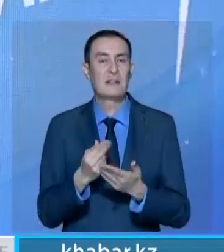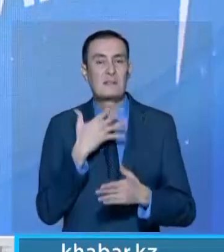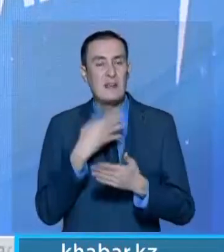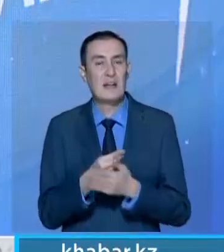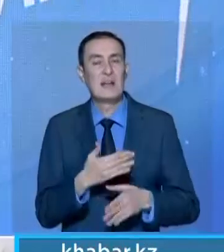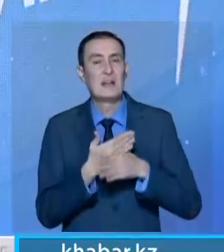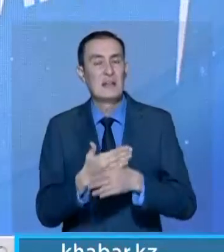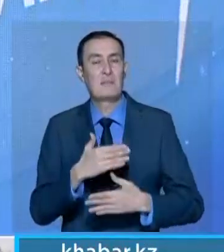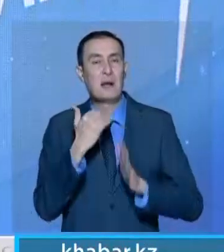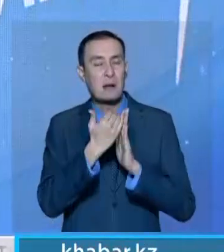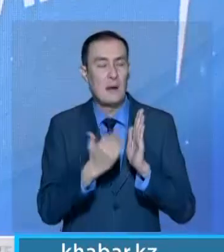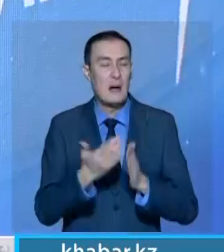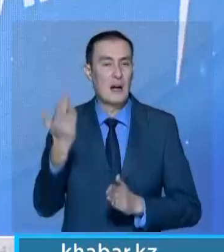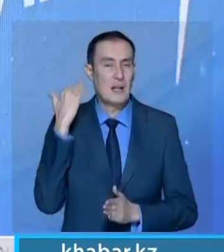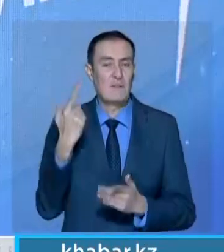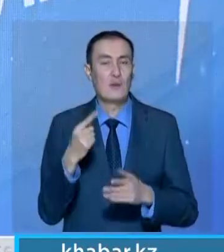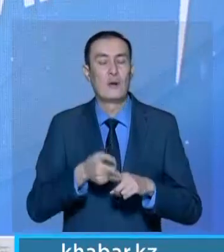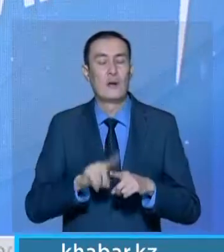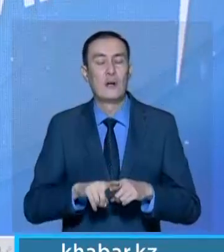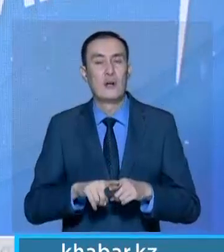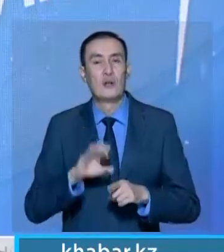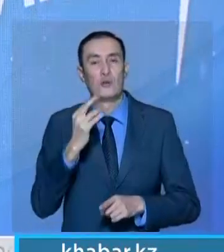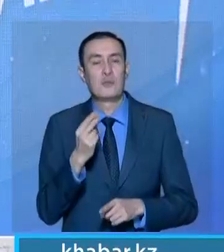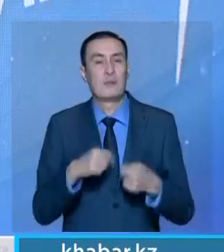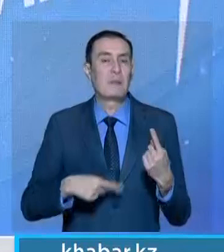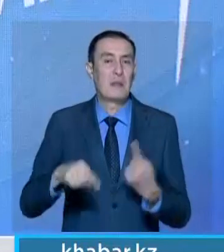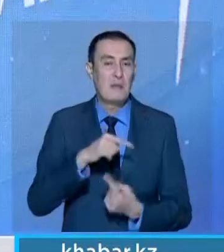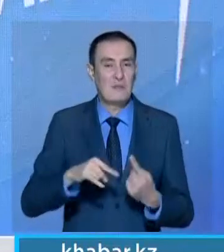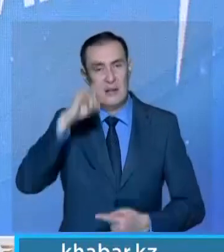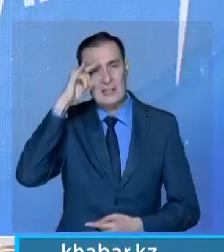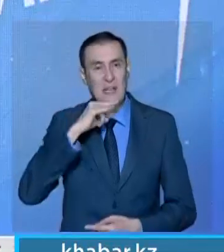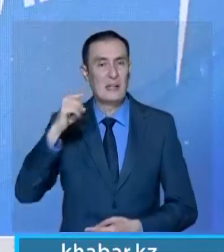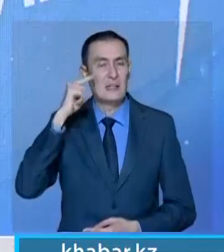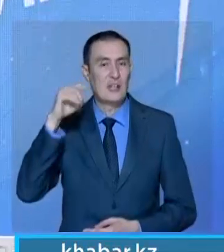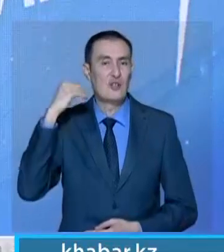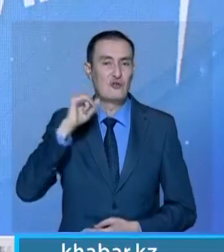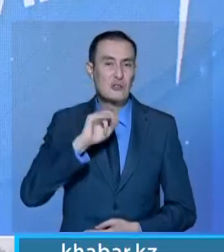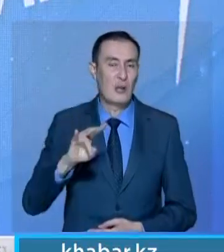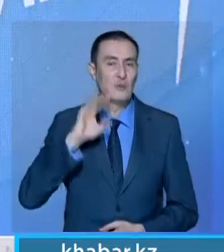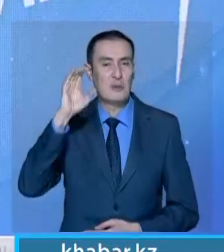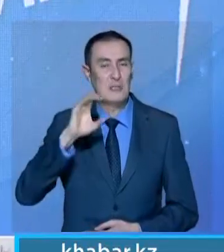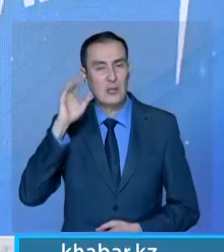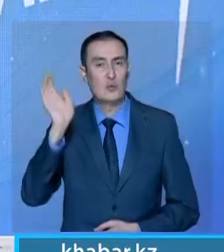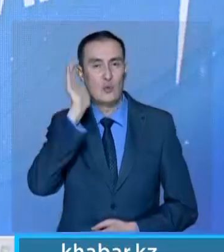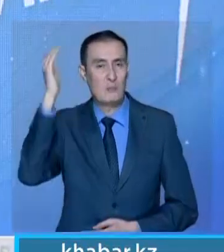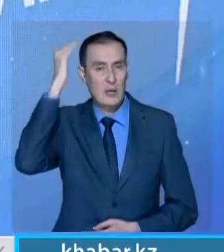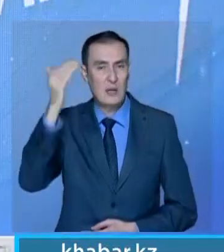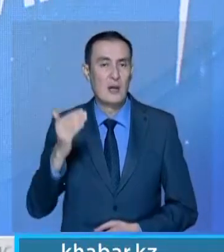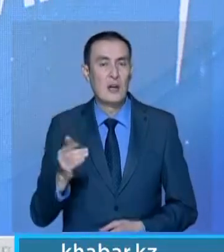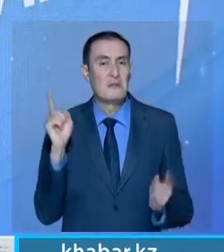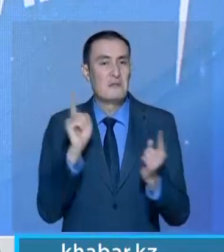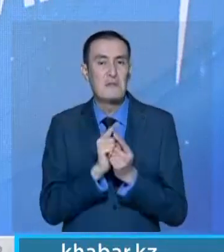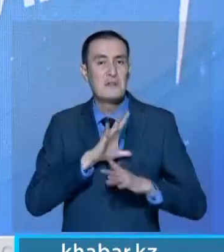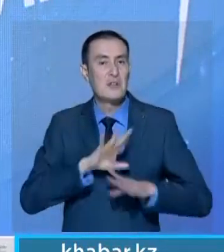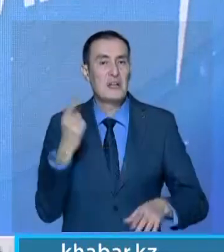своих инициатив. Раньше в одном месте лидеры социального предпринимательства из Казахстана, Кыргызстана, Таджикистана, Узбекистана и Туркменистана не